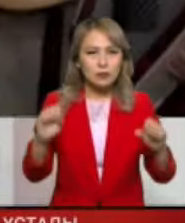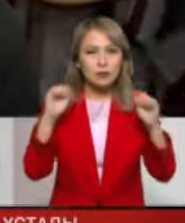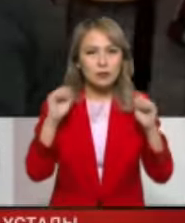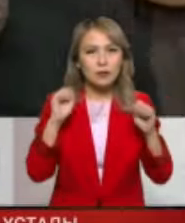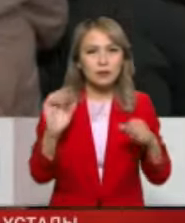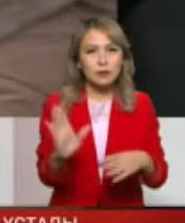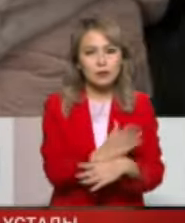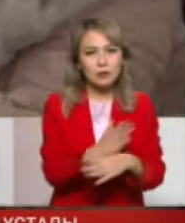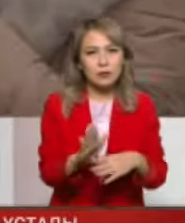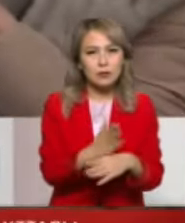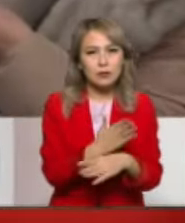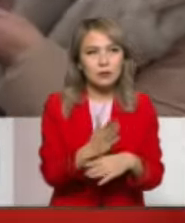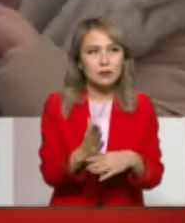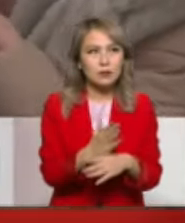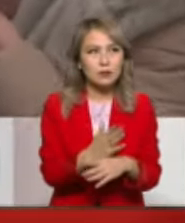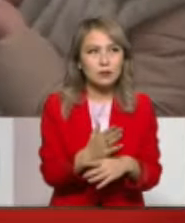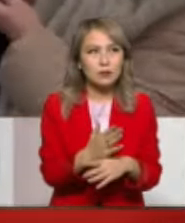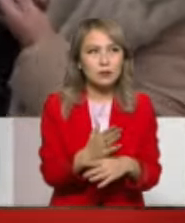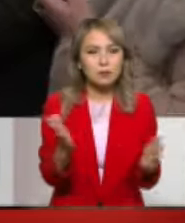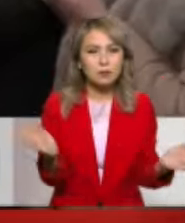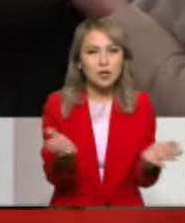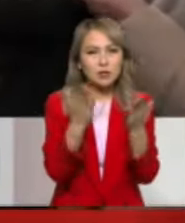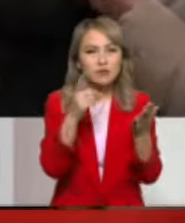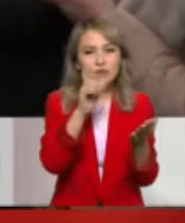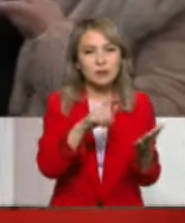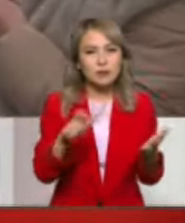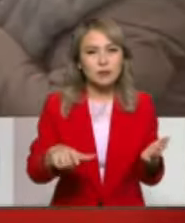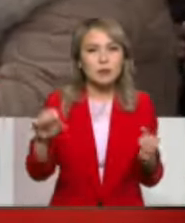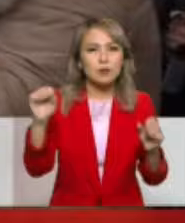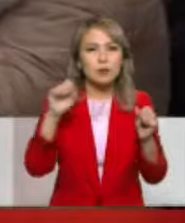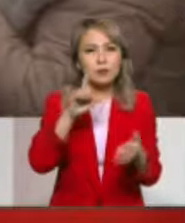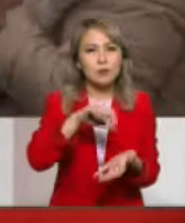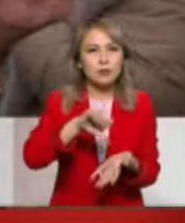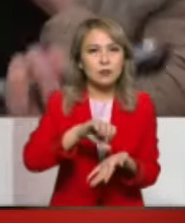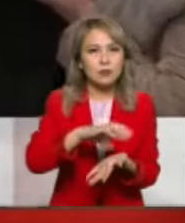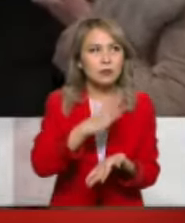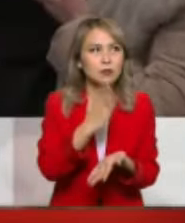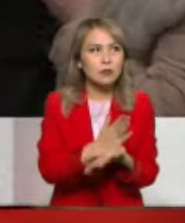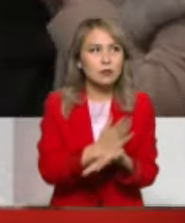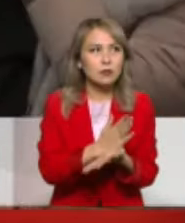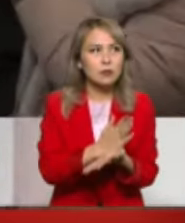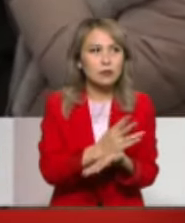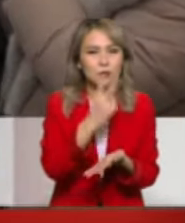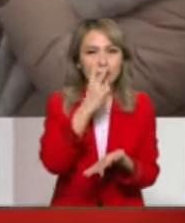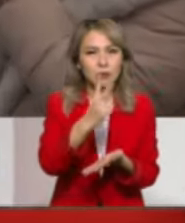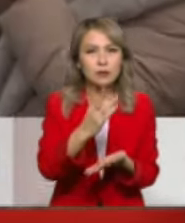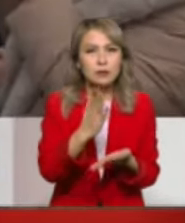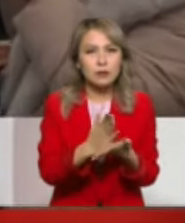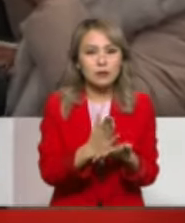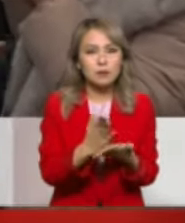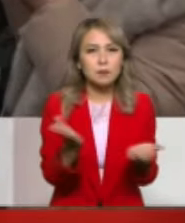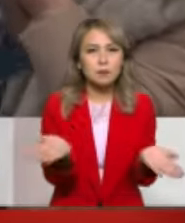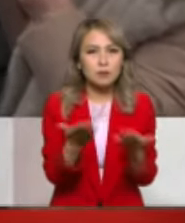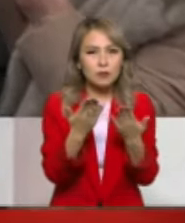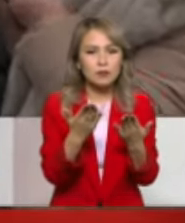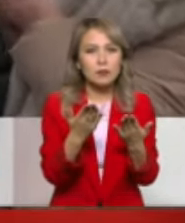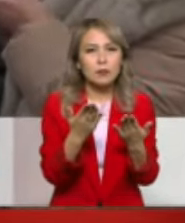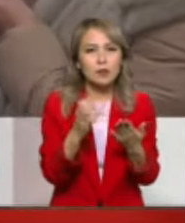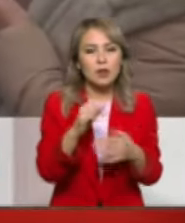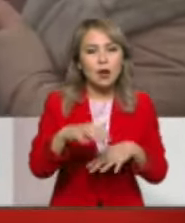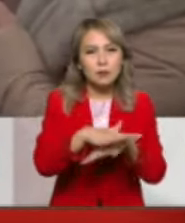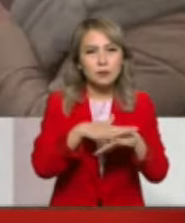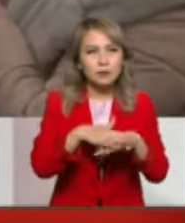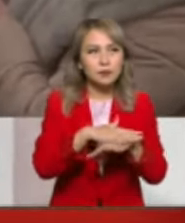спортшылардан бөлек олардың жанкүйерлері, спорт саңлақтары да бар. Енді қолдауды өздеріңіз көріп тұрсыздар.